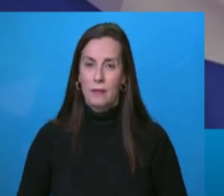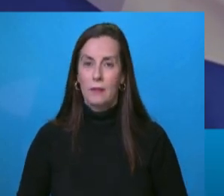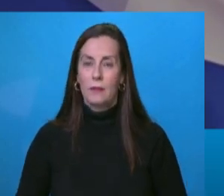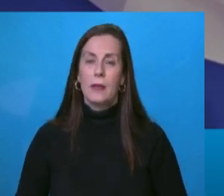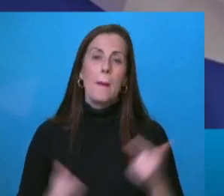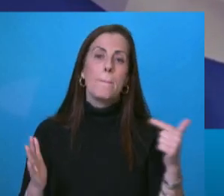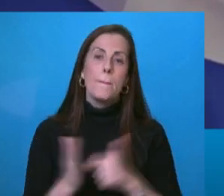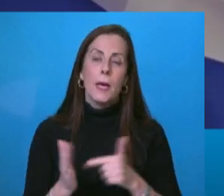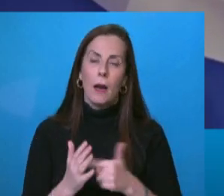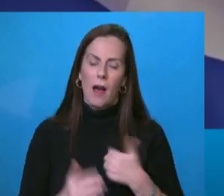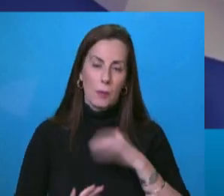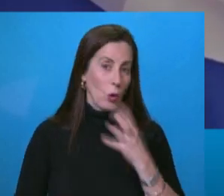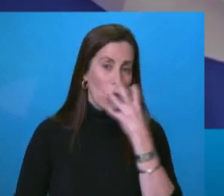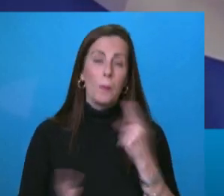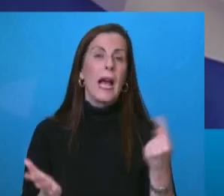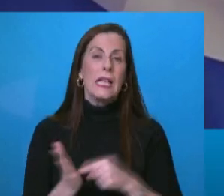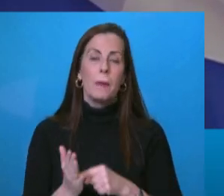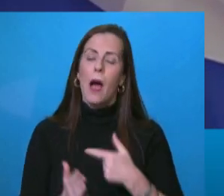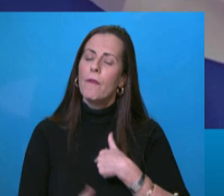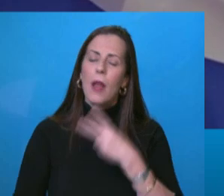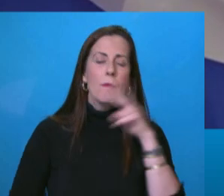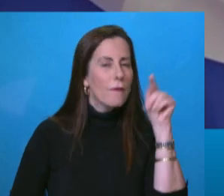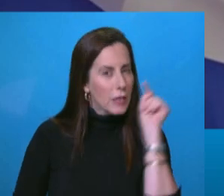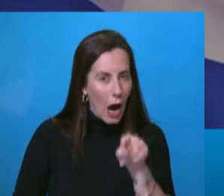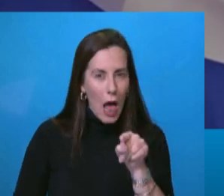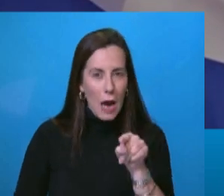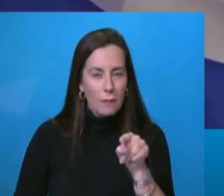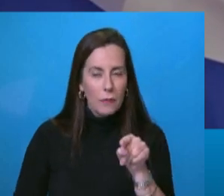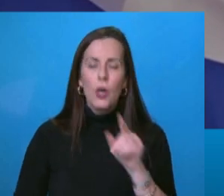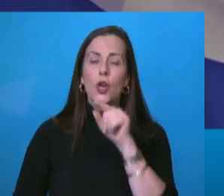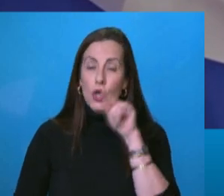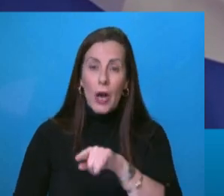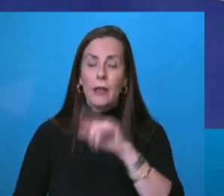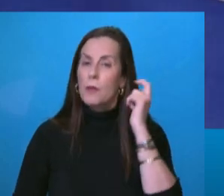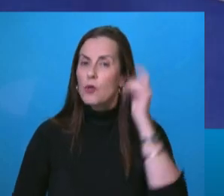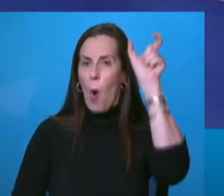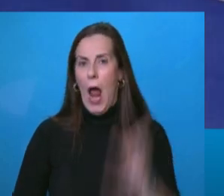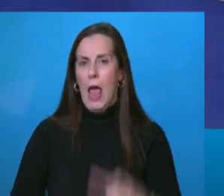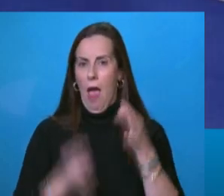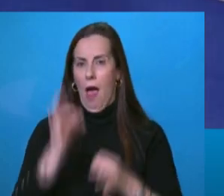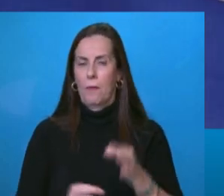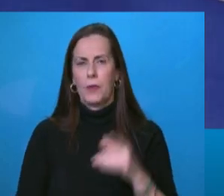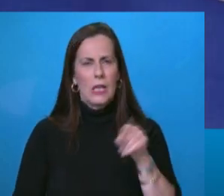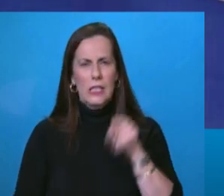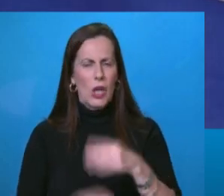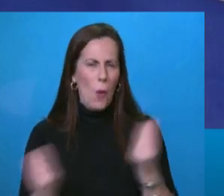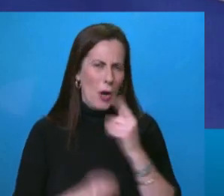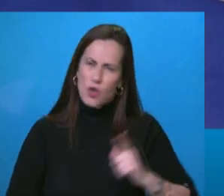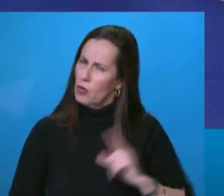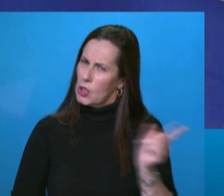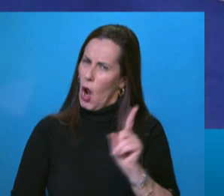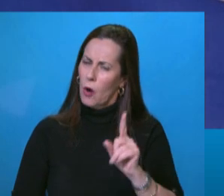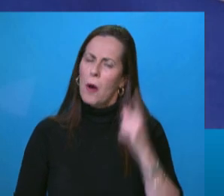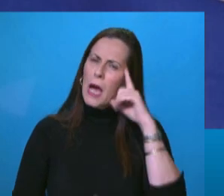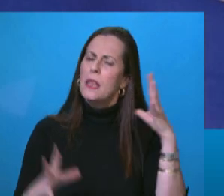בנסיבות שאותי מאוד מצערות, אבל אני מבטיח לכם שתשמעו עליה. לא מדובר בעניין אישי, אלא